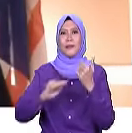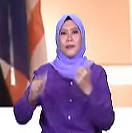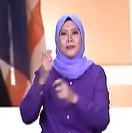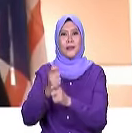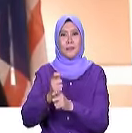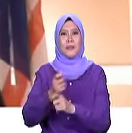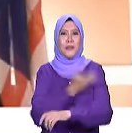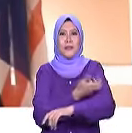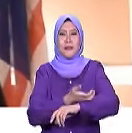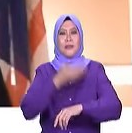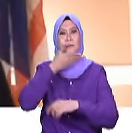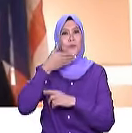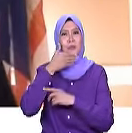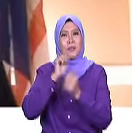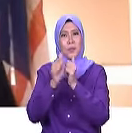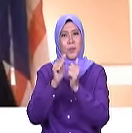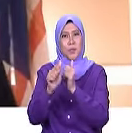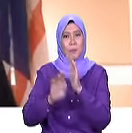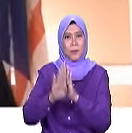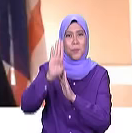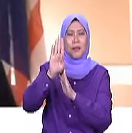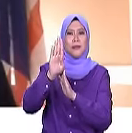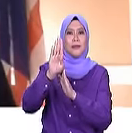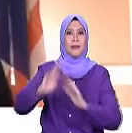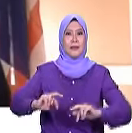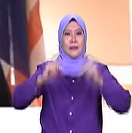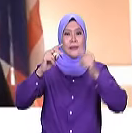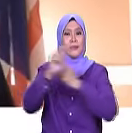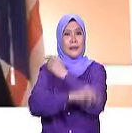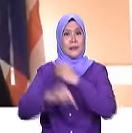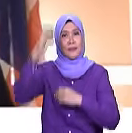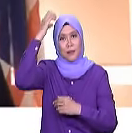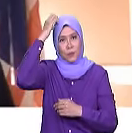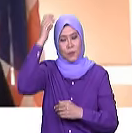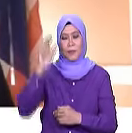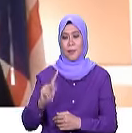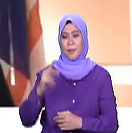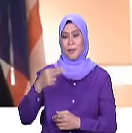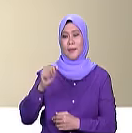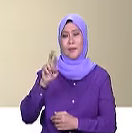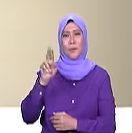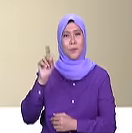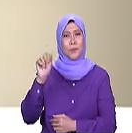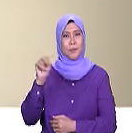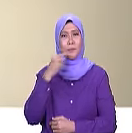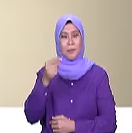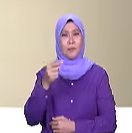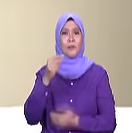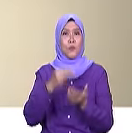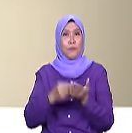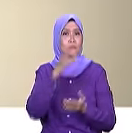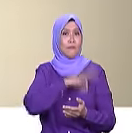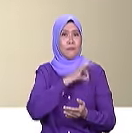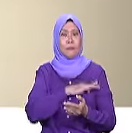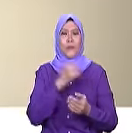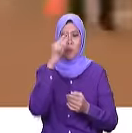Pembangunan Generasi Muda, Sukan dan Pembangunan Modal Insan Negeri Selangor, Muhammad Khairuddin Othman, insentif ini bagi membakar